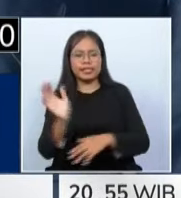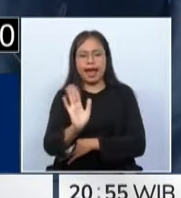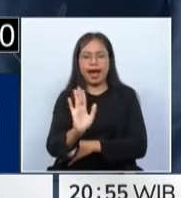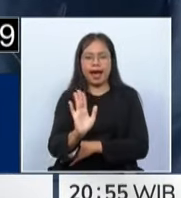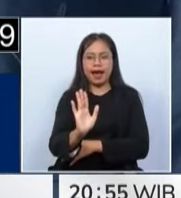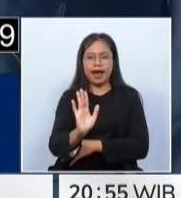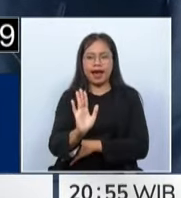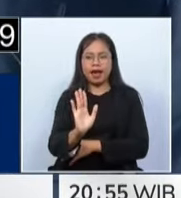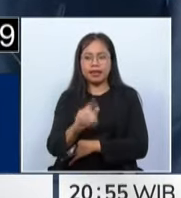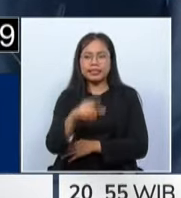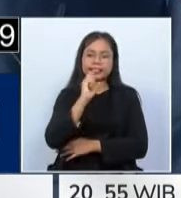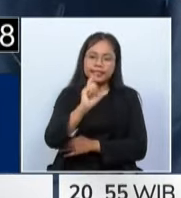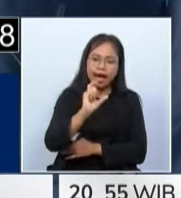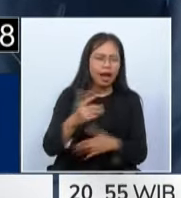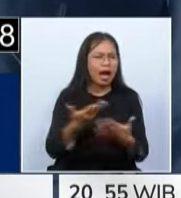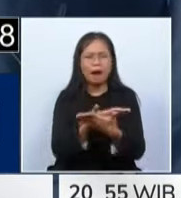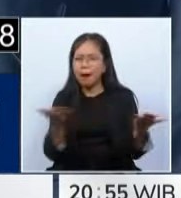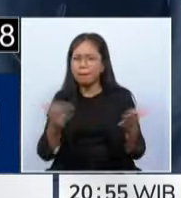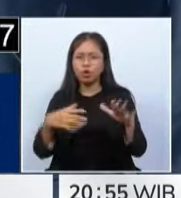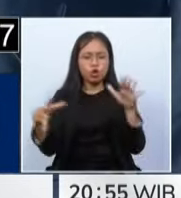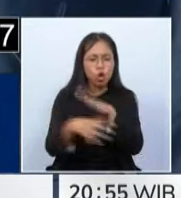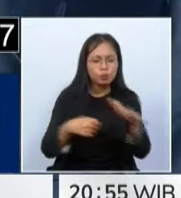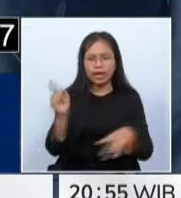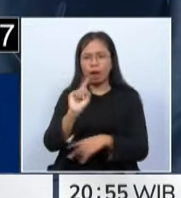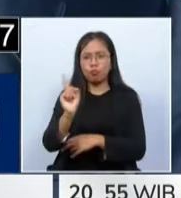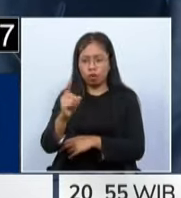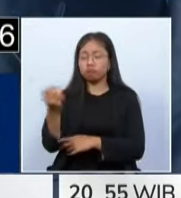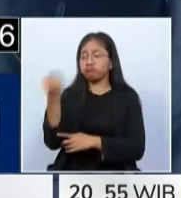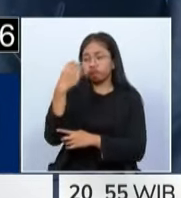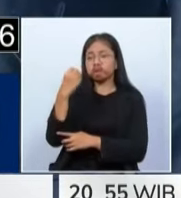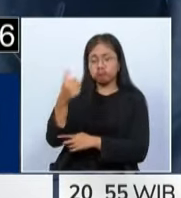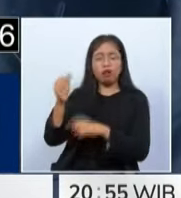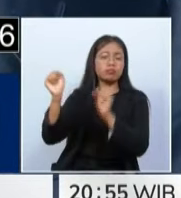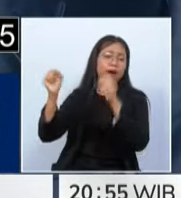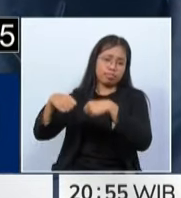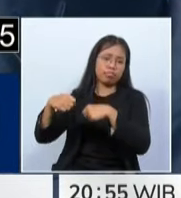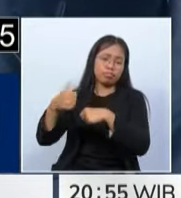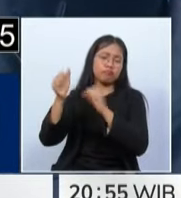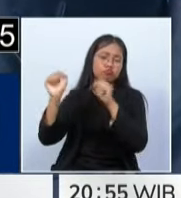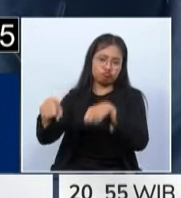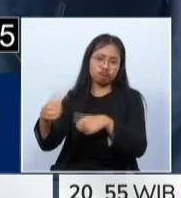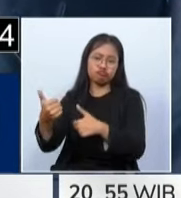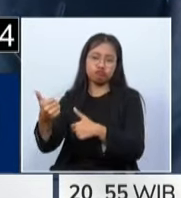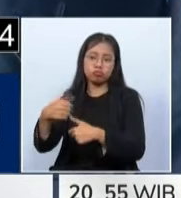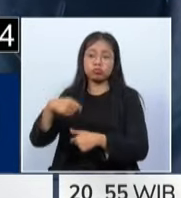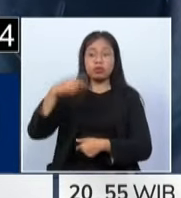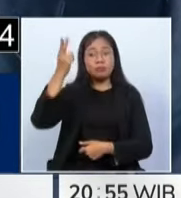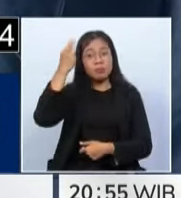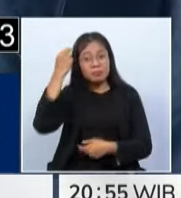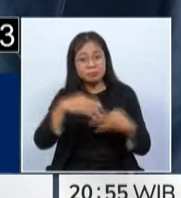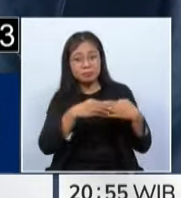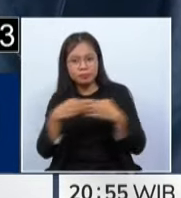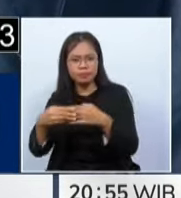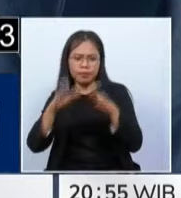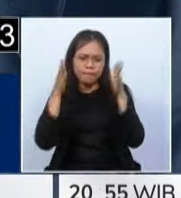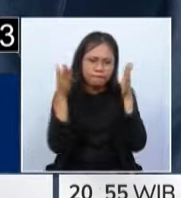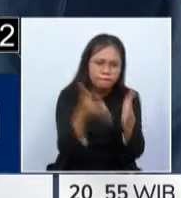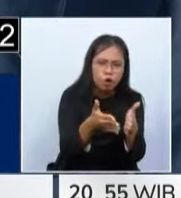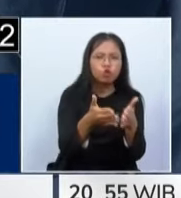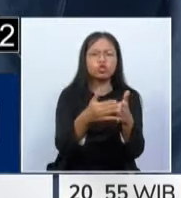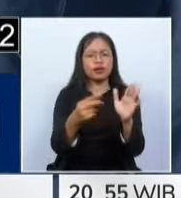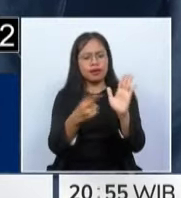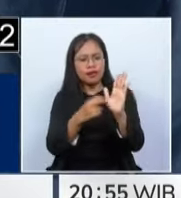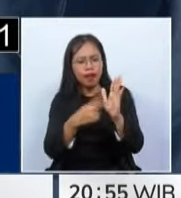apapun jadi saya Sapat harus ada kepimpinan berdasarkan nilai ya jadi